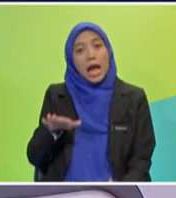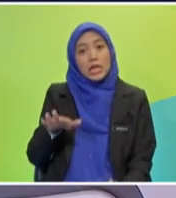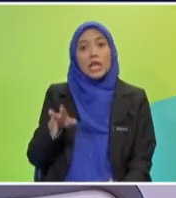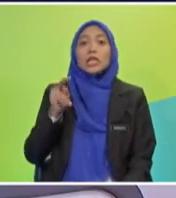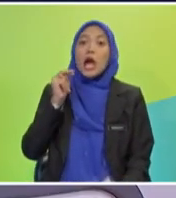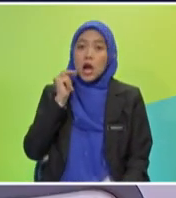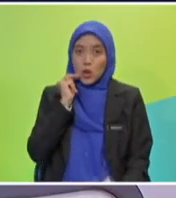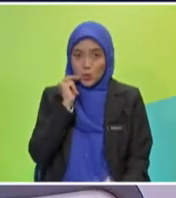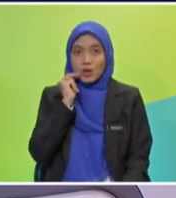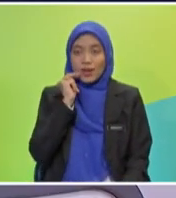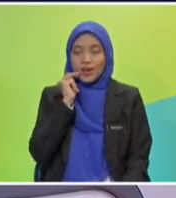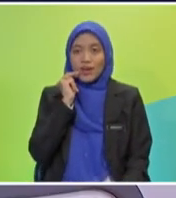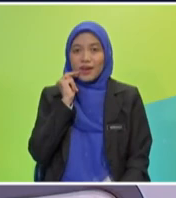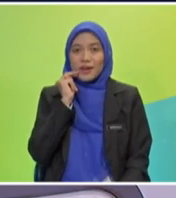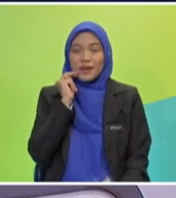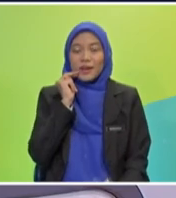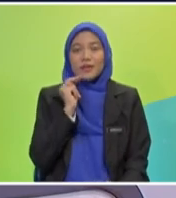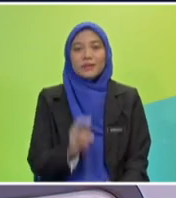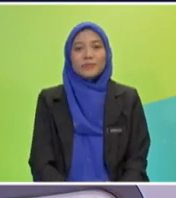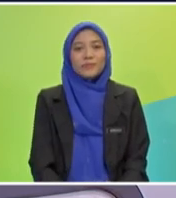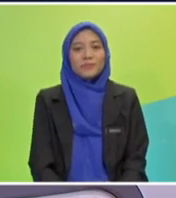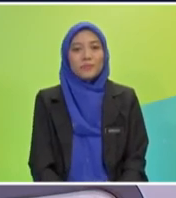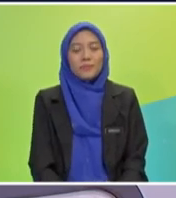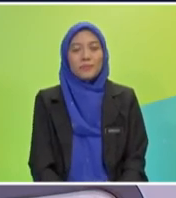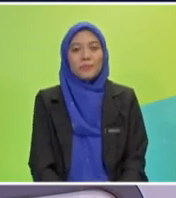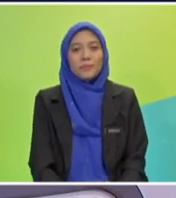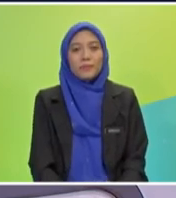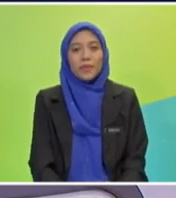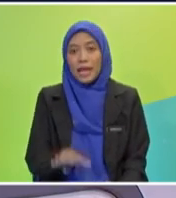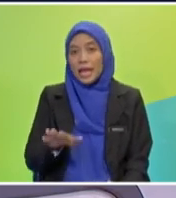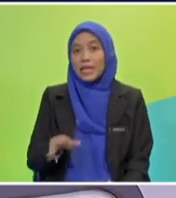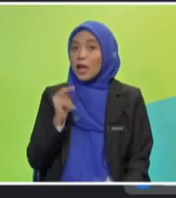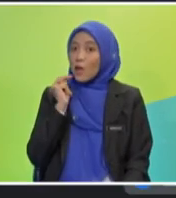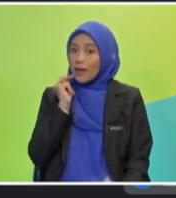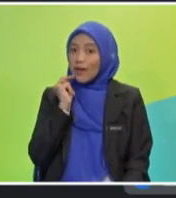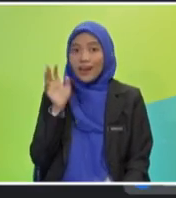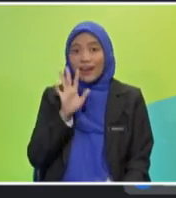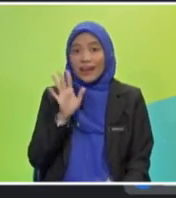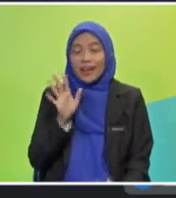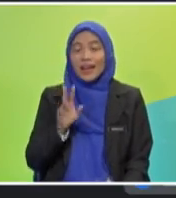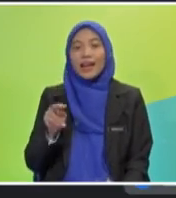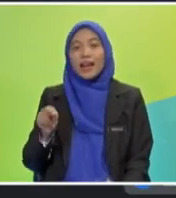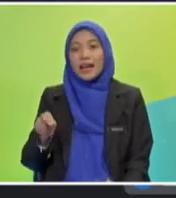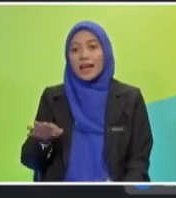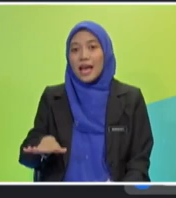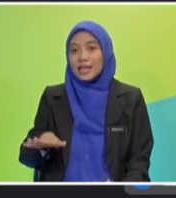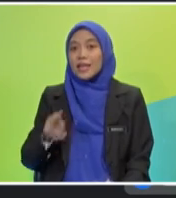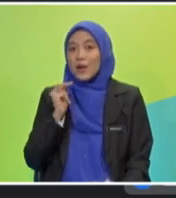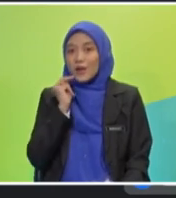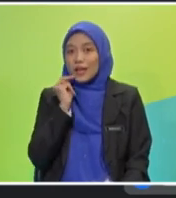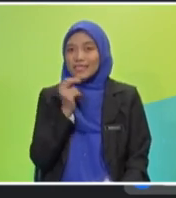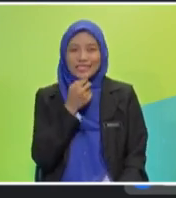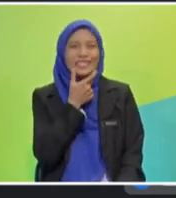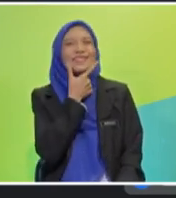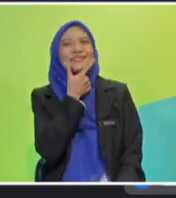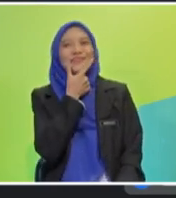sebab ada dua orang je kan. Gila-gila lah. Baiklah, seterusnya adik Naura. Mana adik Naura? Adik Naura. Ha, senyum sikit